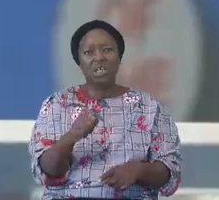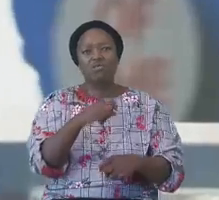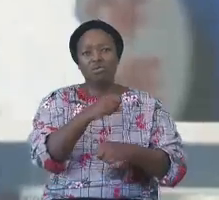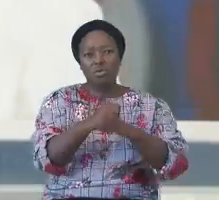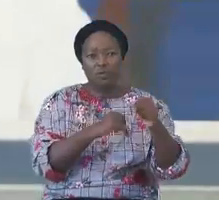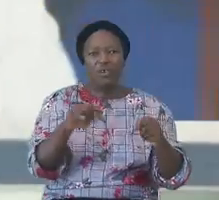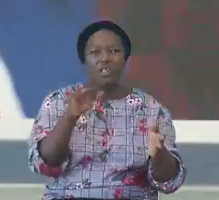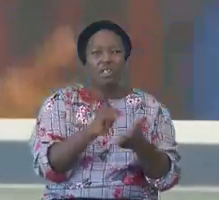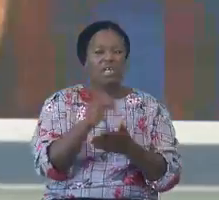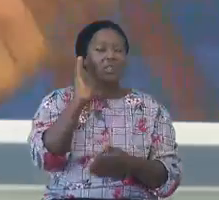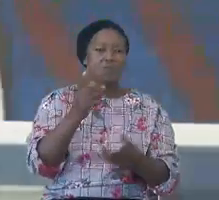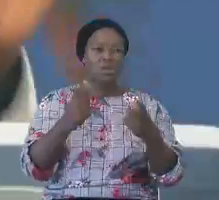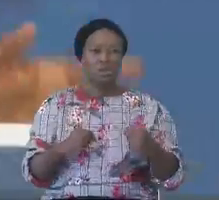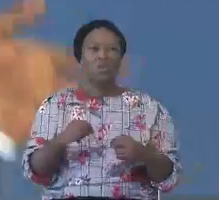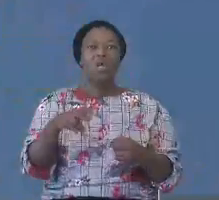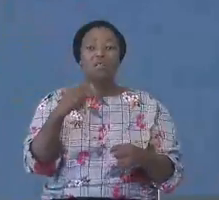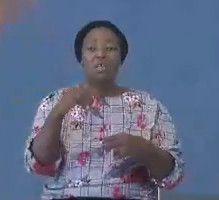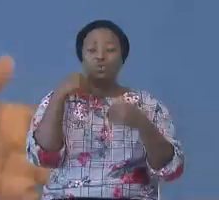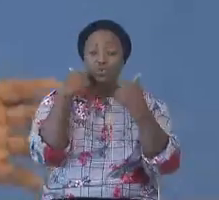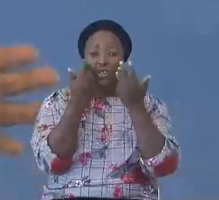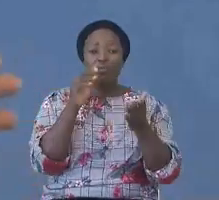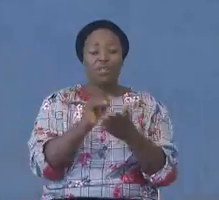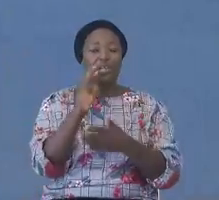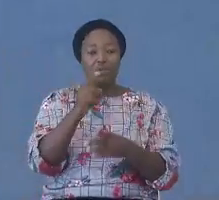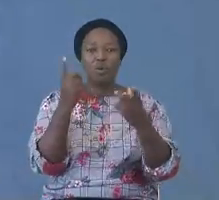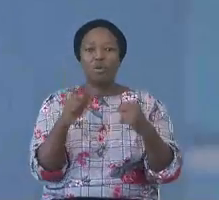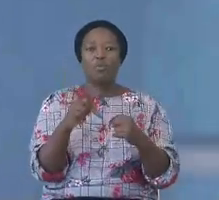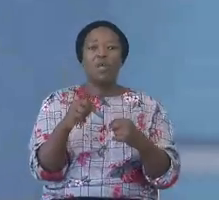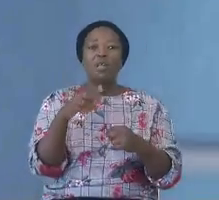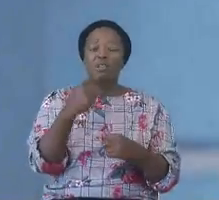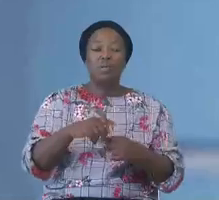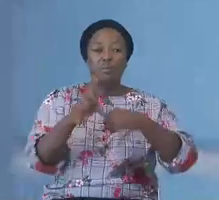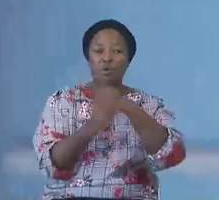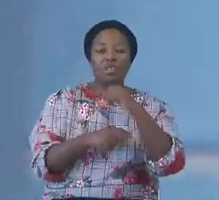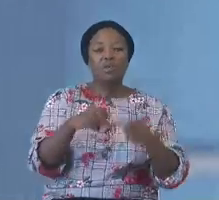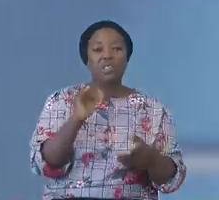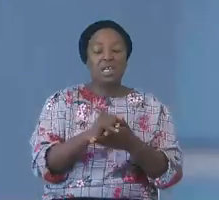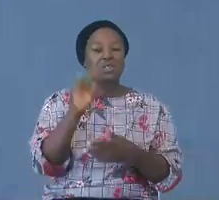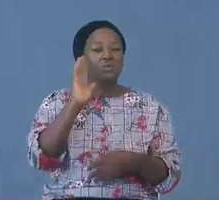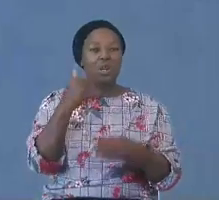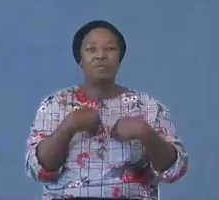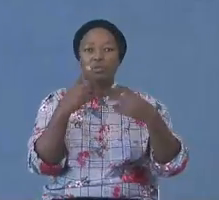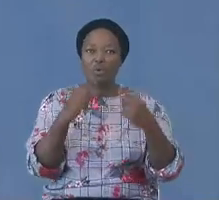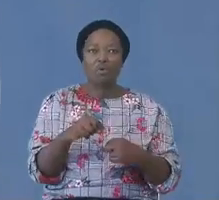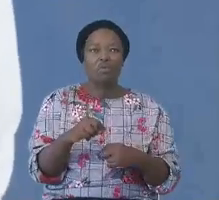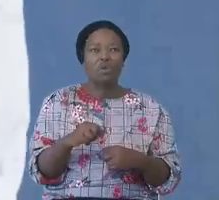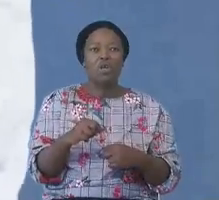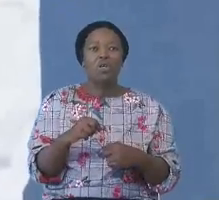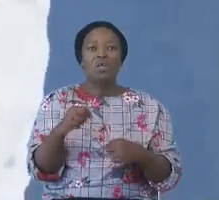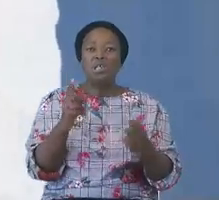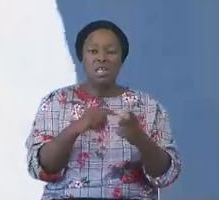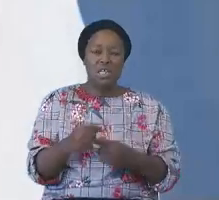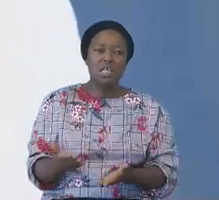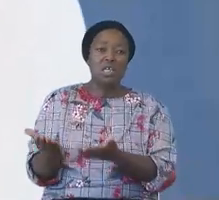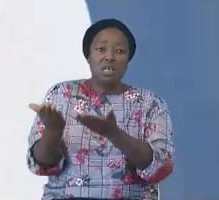me libère, pour libérer tout le monde de la souffrance qui devait venir, de la honte qui devait